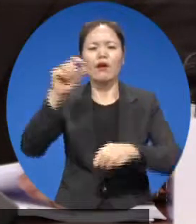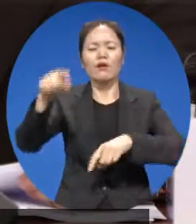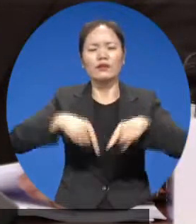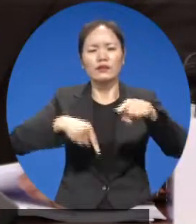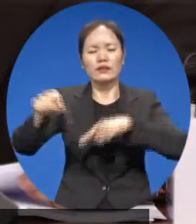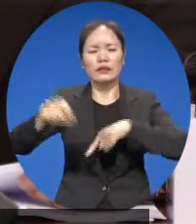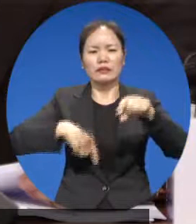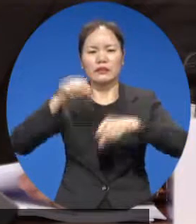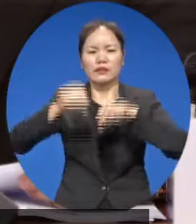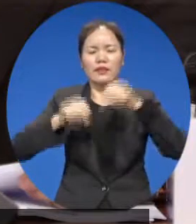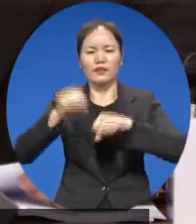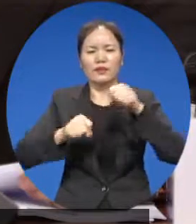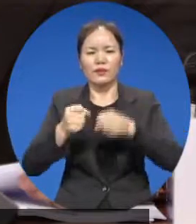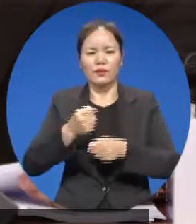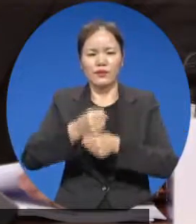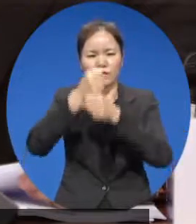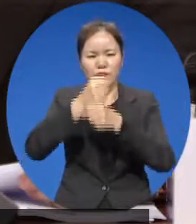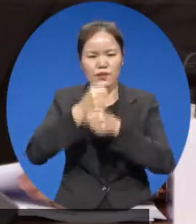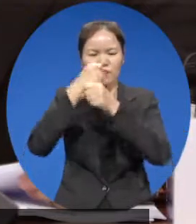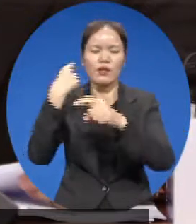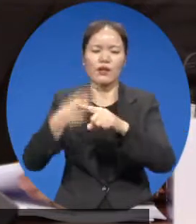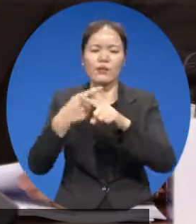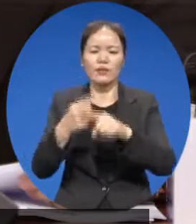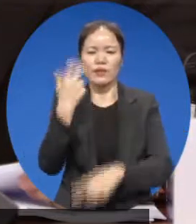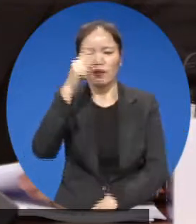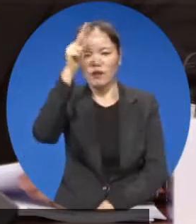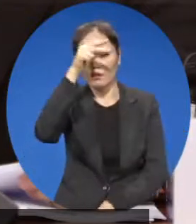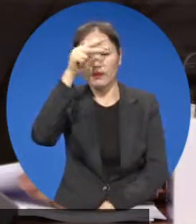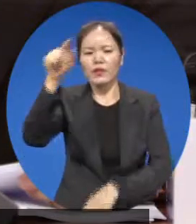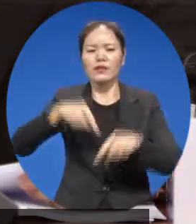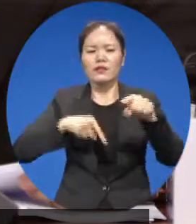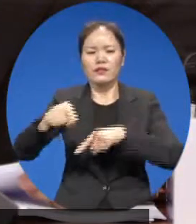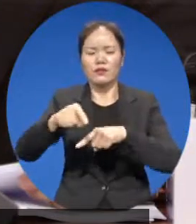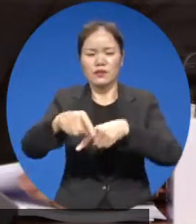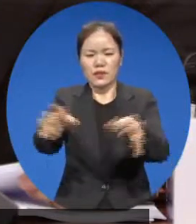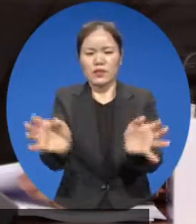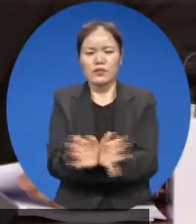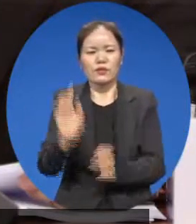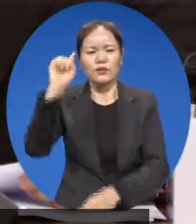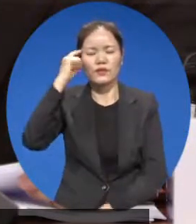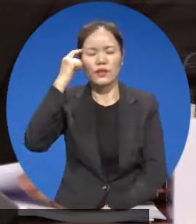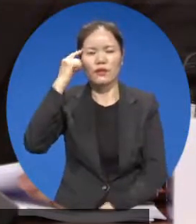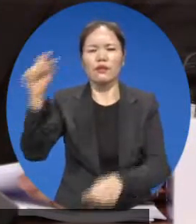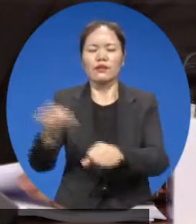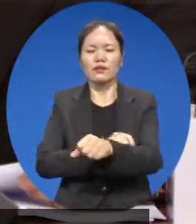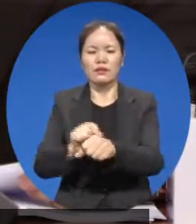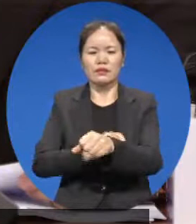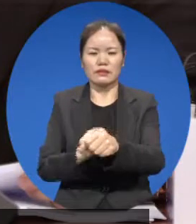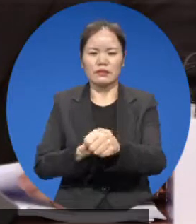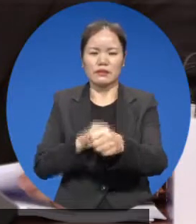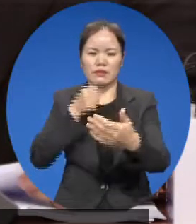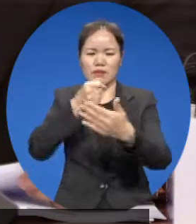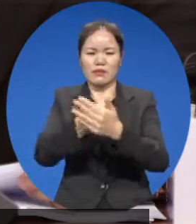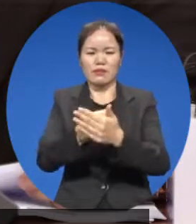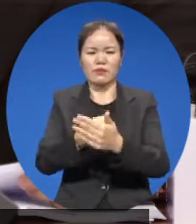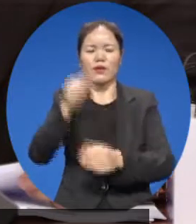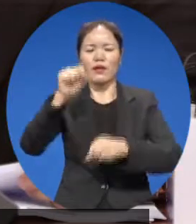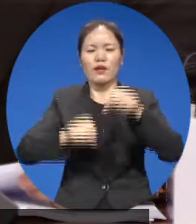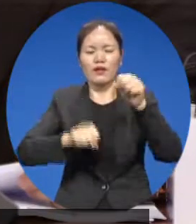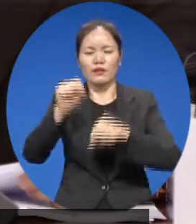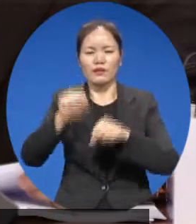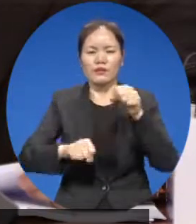검찰을 정치 결 사체로 생각하고 특정한 결심해서 행동으로 옮기는 것이다 라고 비판하기도